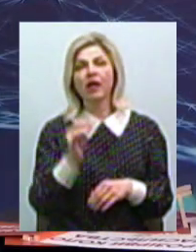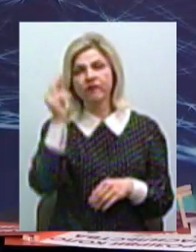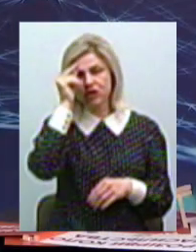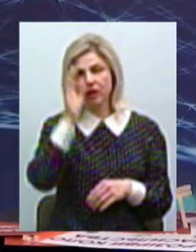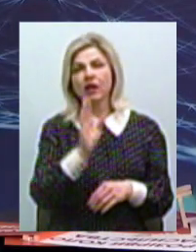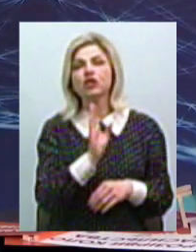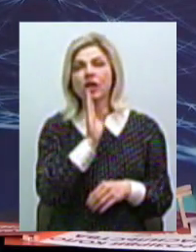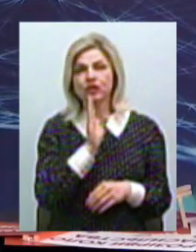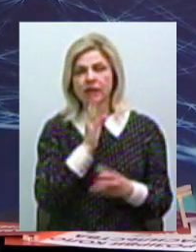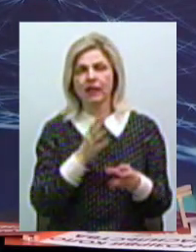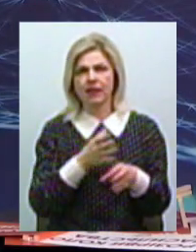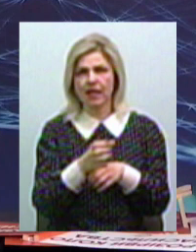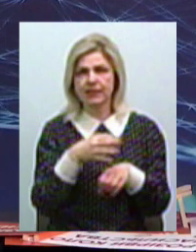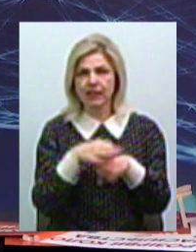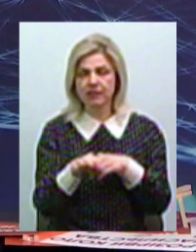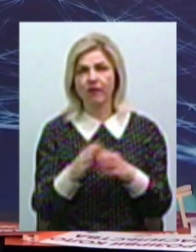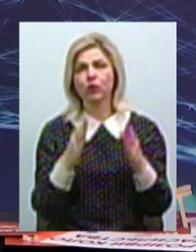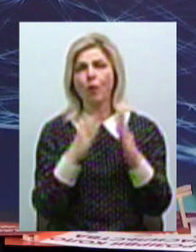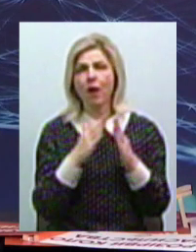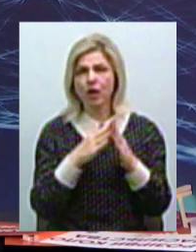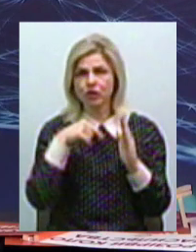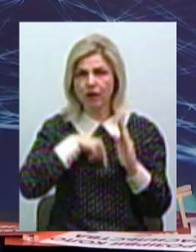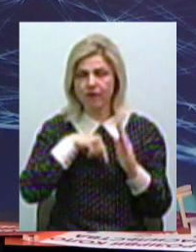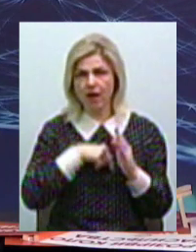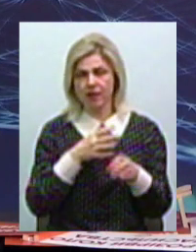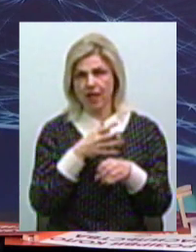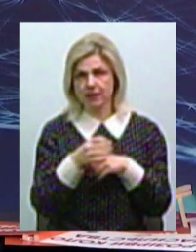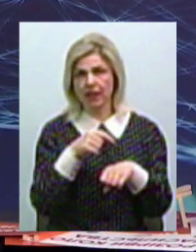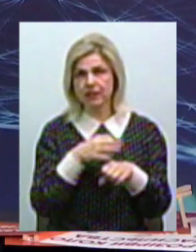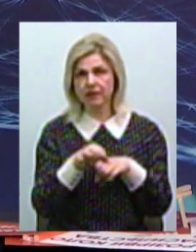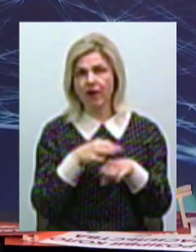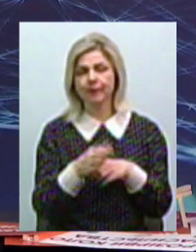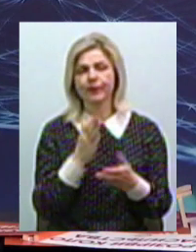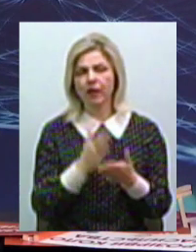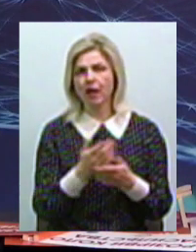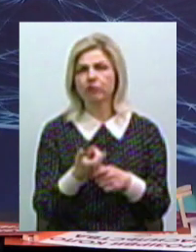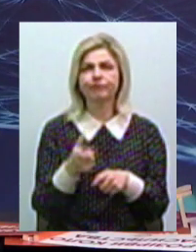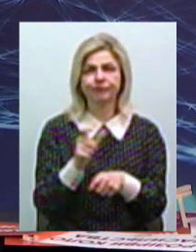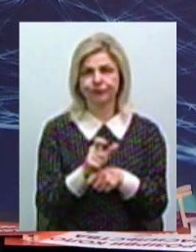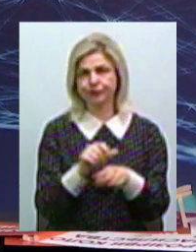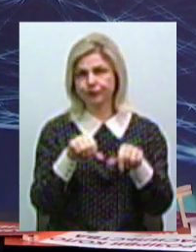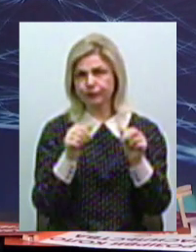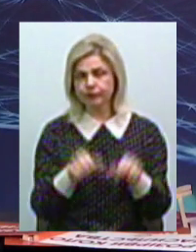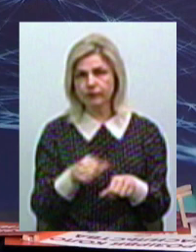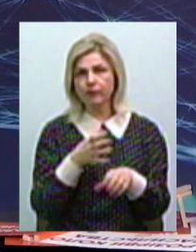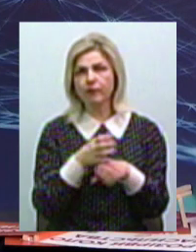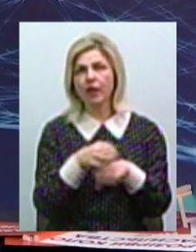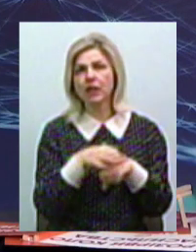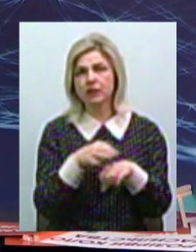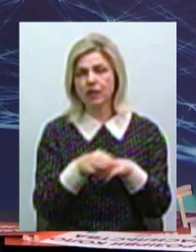насильства, в тому числі домашнього насильства, є однією з найпоширеніших форм насильства відносно